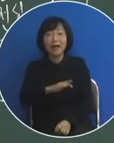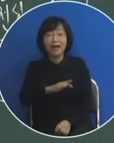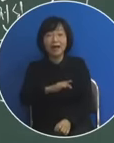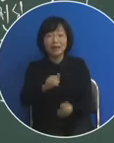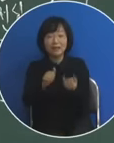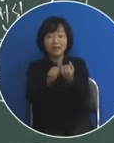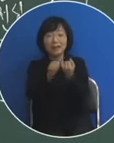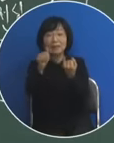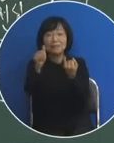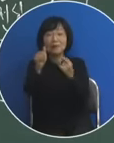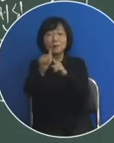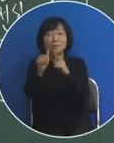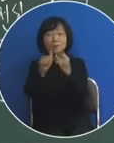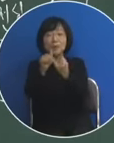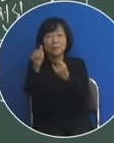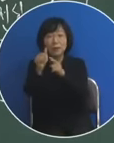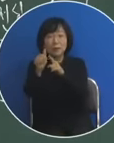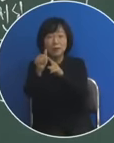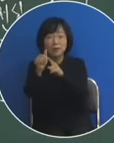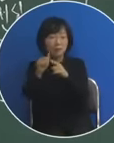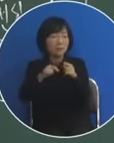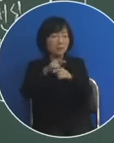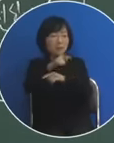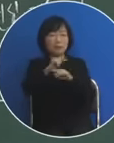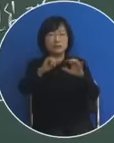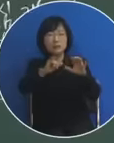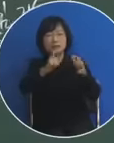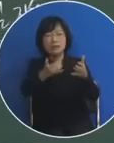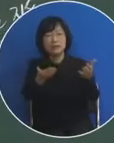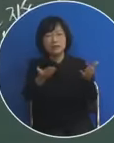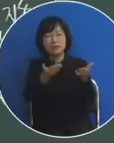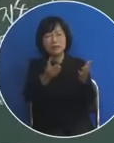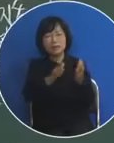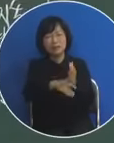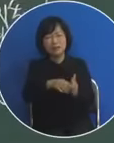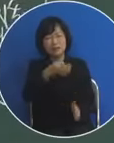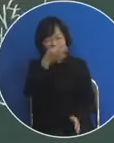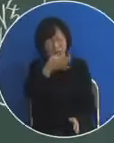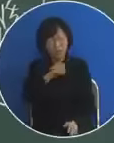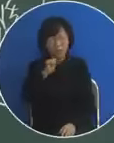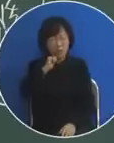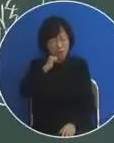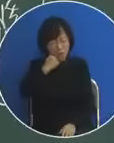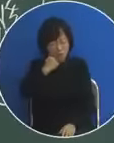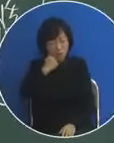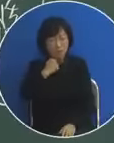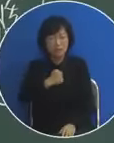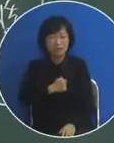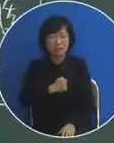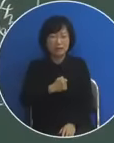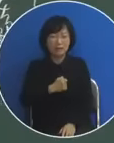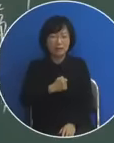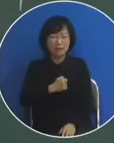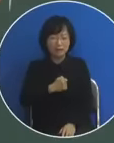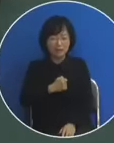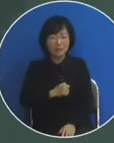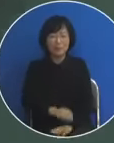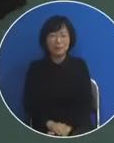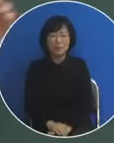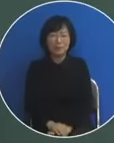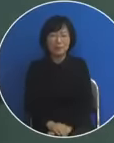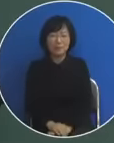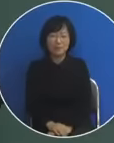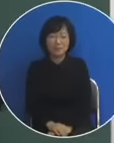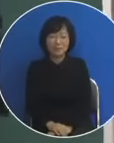제일 어려울 때요. Honestly, it's the most difficult time in their lives in the outside world. 제일 천대받고 어렵고요. 힘들 때입니다. They really look down on and things are very difficult for